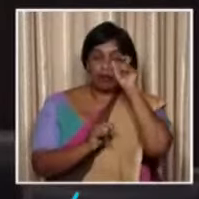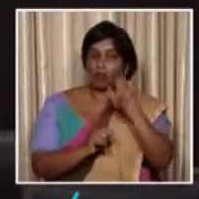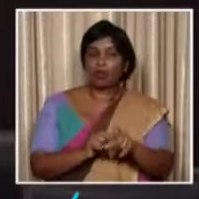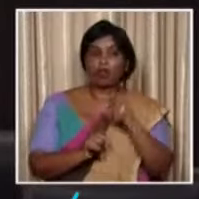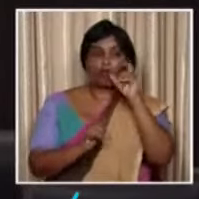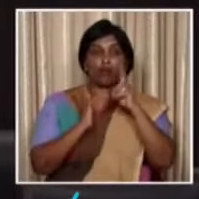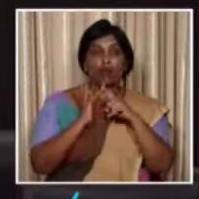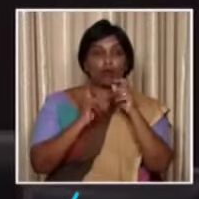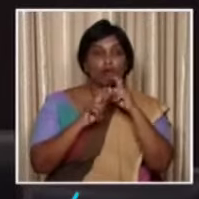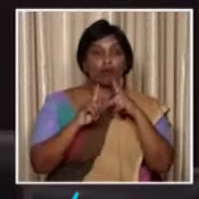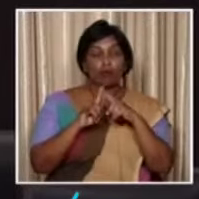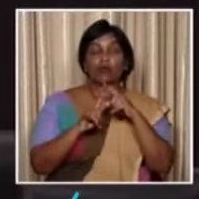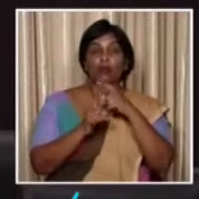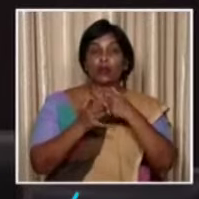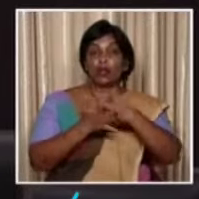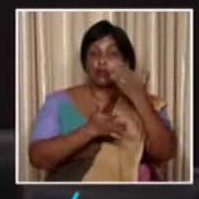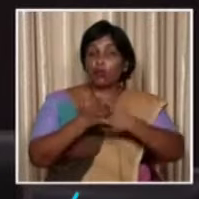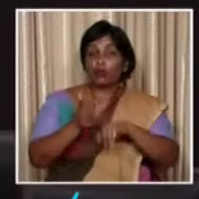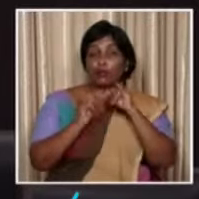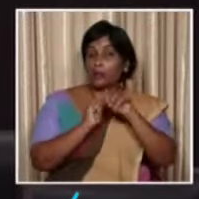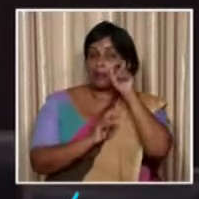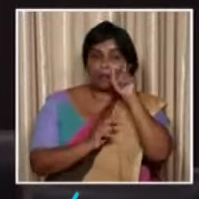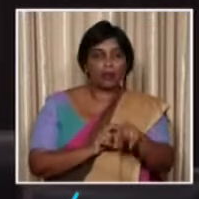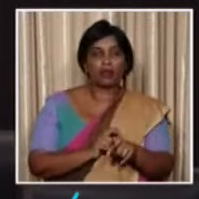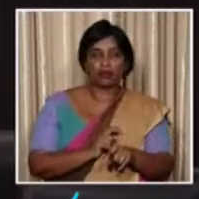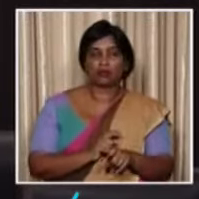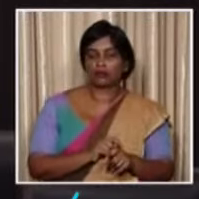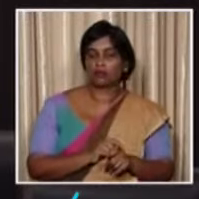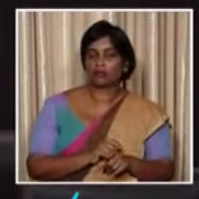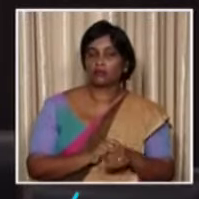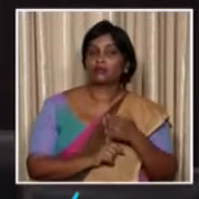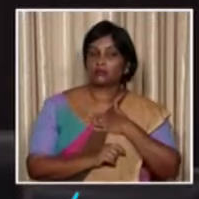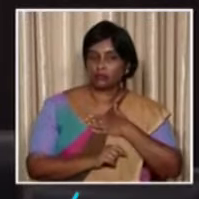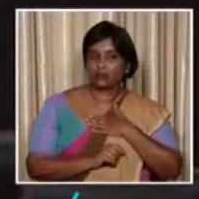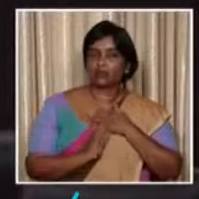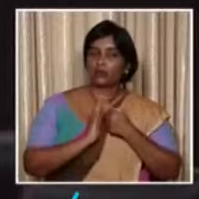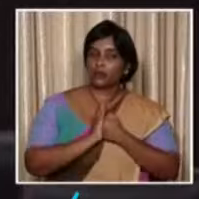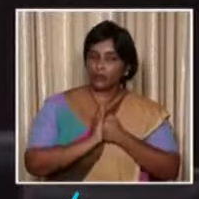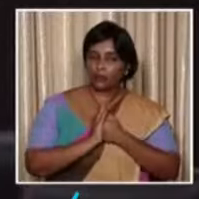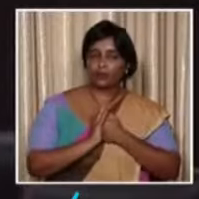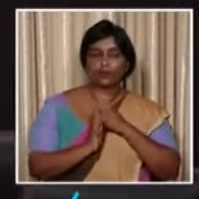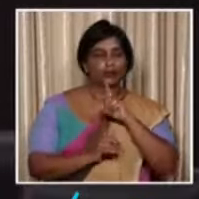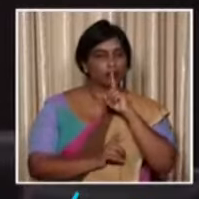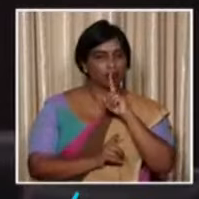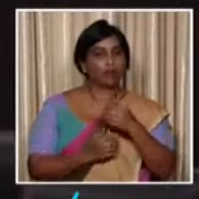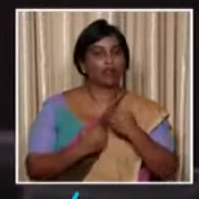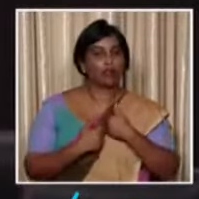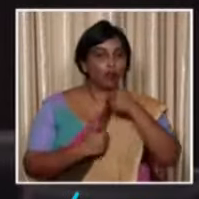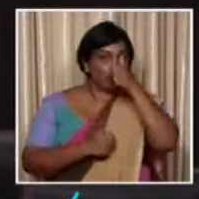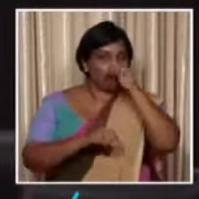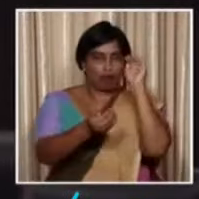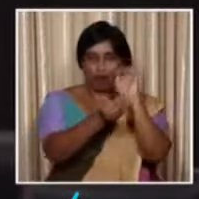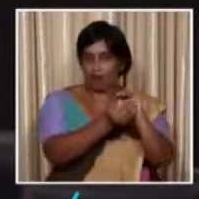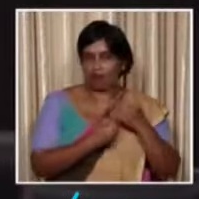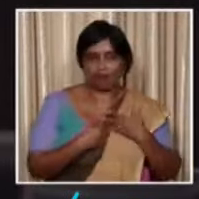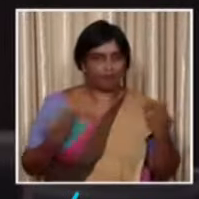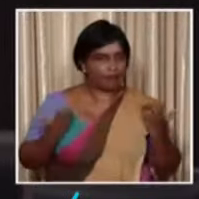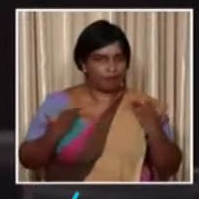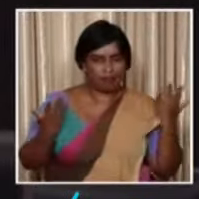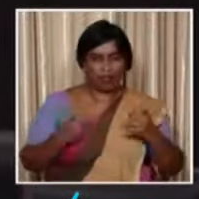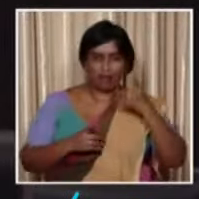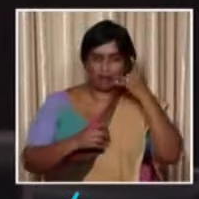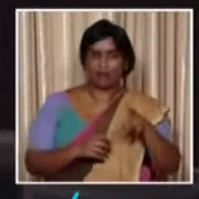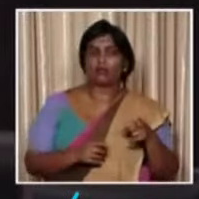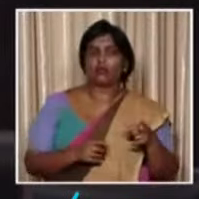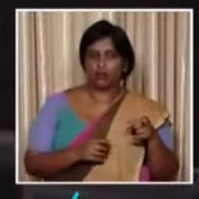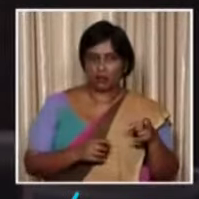කෝප වාර්තාවේ දූෂණ බලන්න ඒකෙහිඳා මම මේ ගරු සභාවෙන් ඉල්ලනවා අපිට හොරු රකින්න බෑ සා මෙන්න